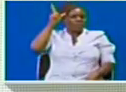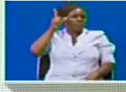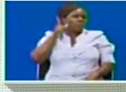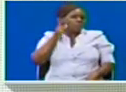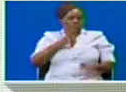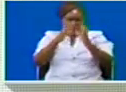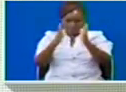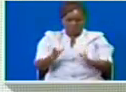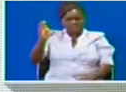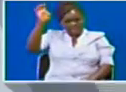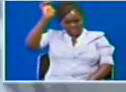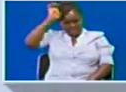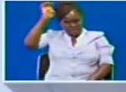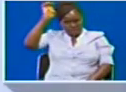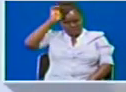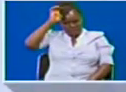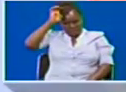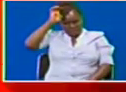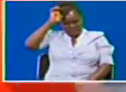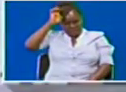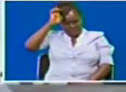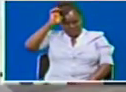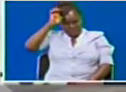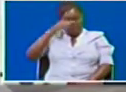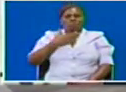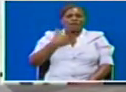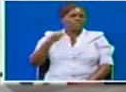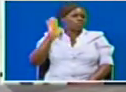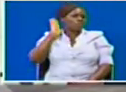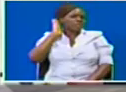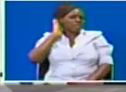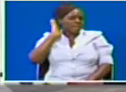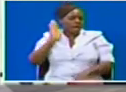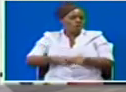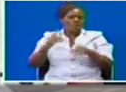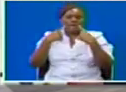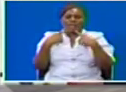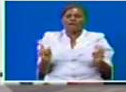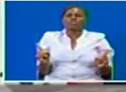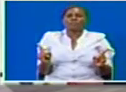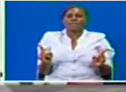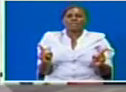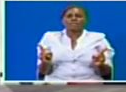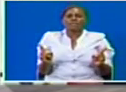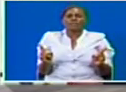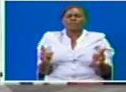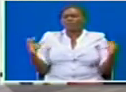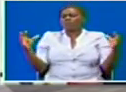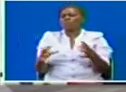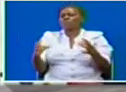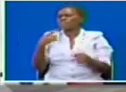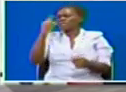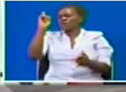yuko Eldoret na sasa tunampisha apate maoni ya wenyeji kuhusiana na tangazo hilo la Rais. Elvis, wenyeji